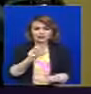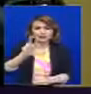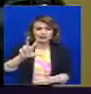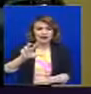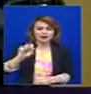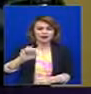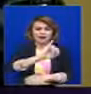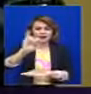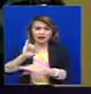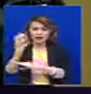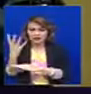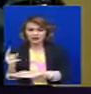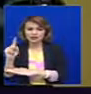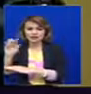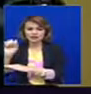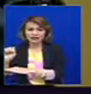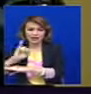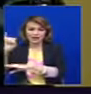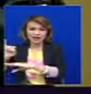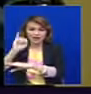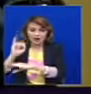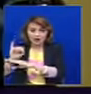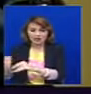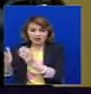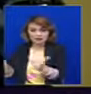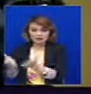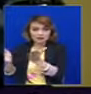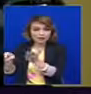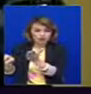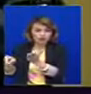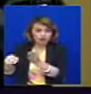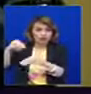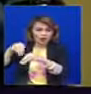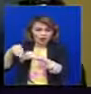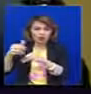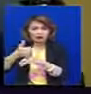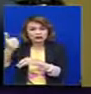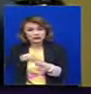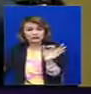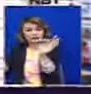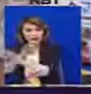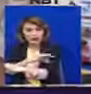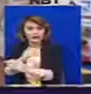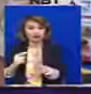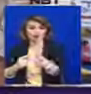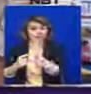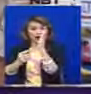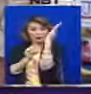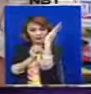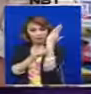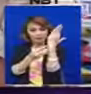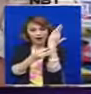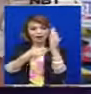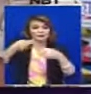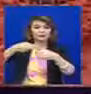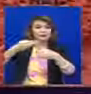อีก 100,000 ไร่นะครับเราก็ส่งเสริมสนับสนุนให้เกษตรกรได้มีการปลูกแทนด้วยมะยืนต้นหรือปาล์มน้ำมันนะครับ ในส่วนของการ